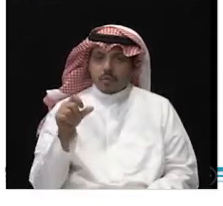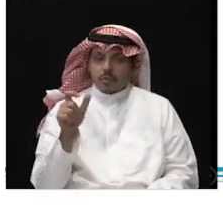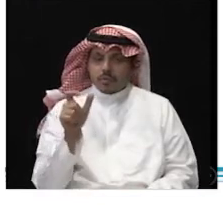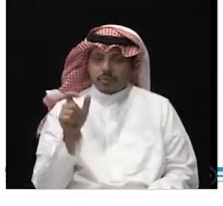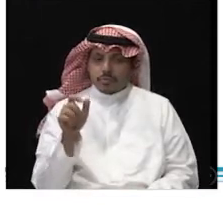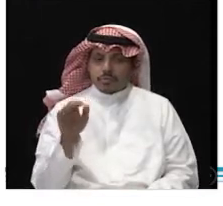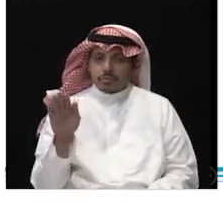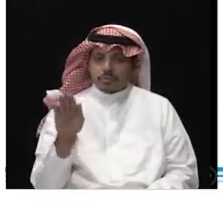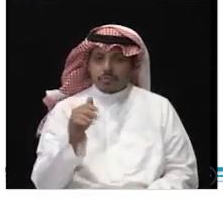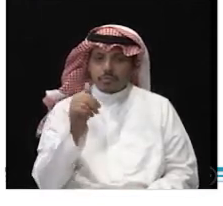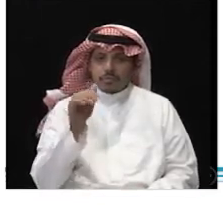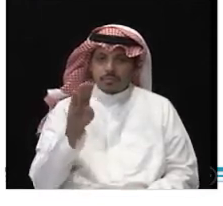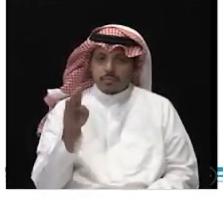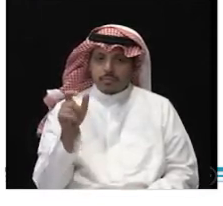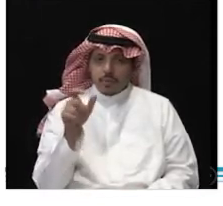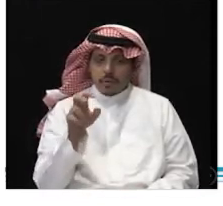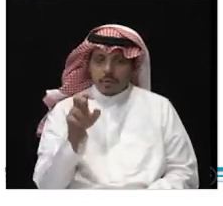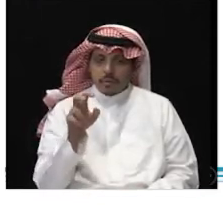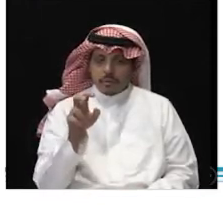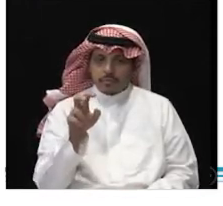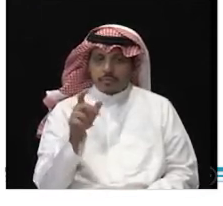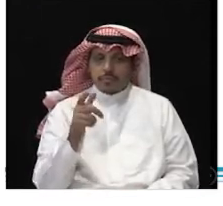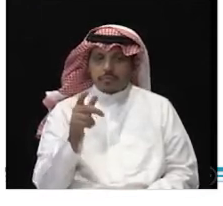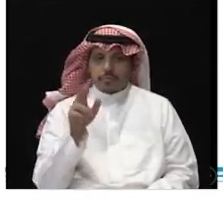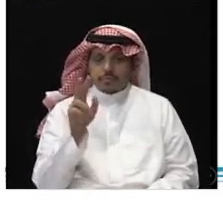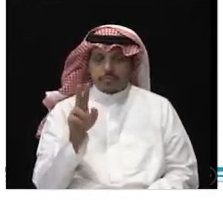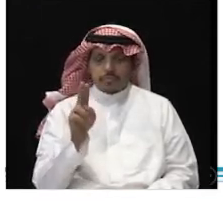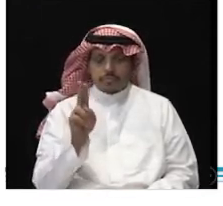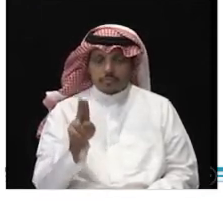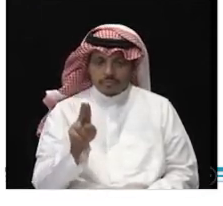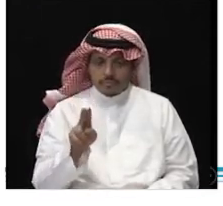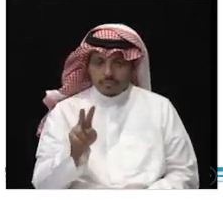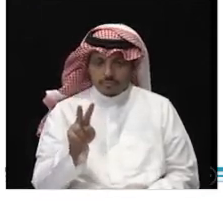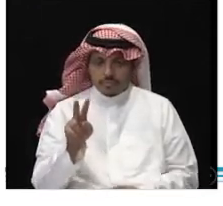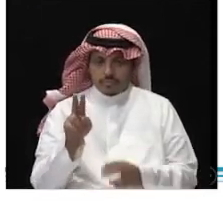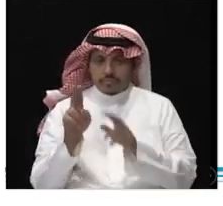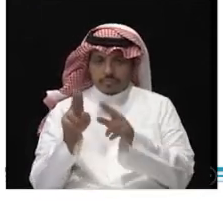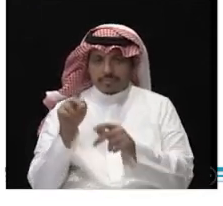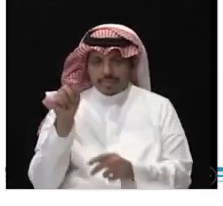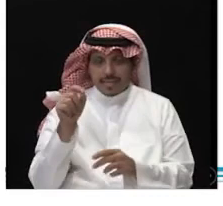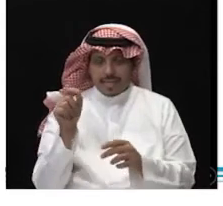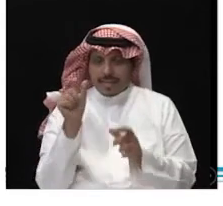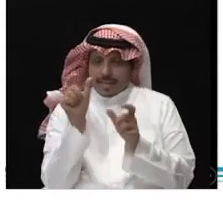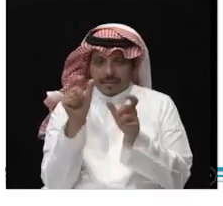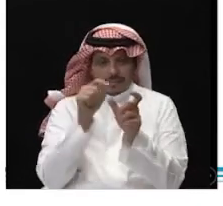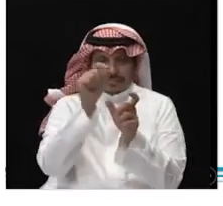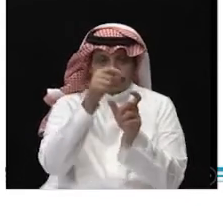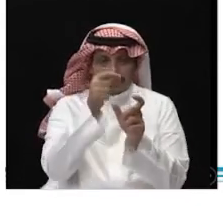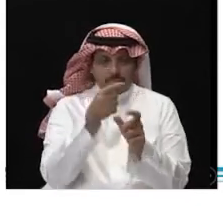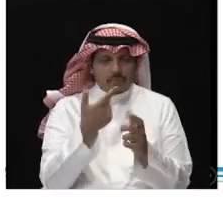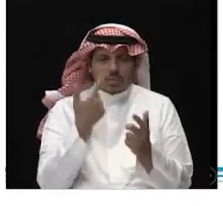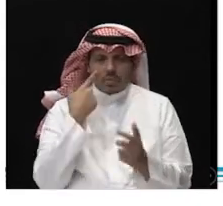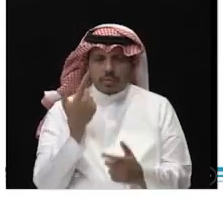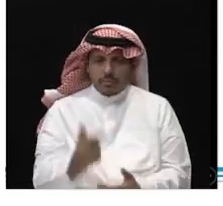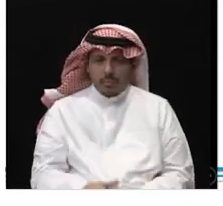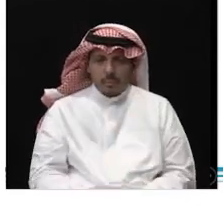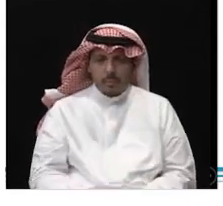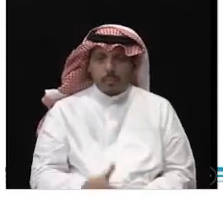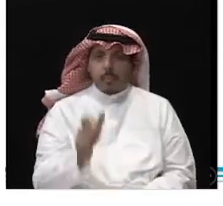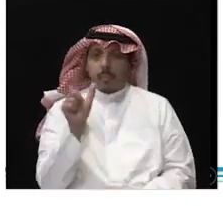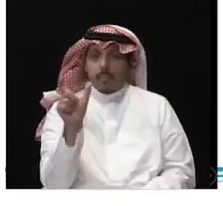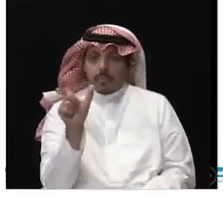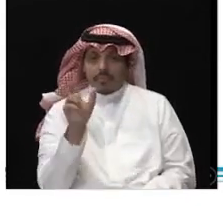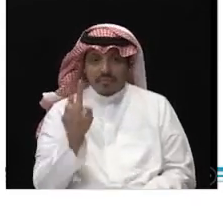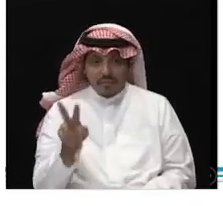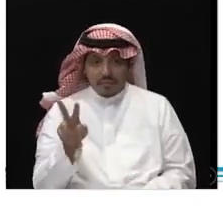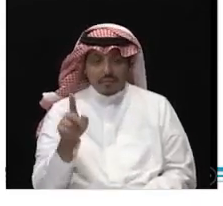ساكنة تلحق آخر الاسم، نون ساكنة تلحق آخر الاسم. إذا لا يقصد بهذا بأنها نون كما